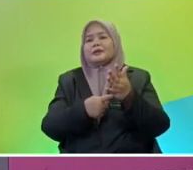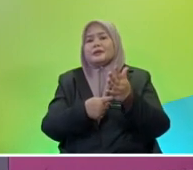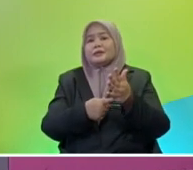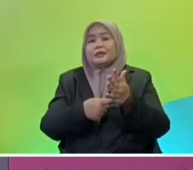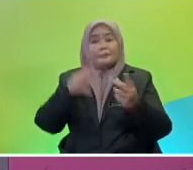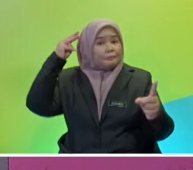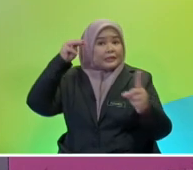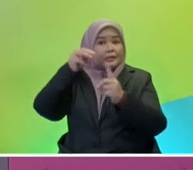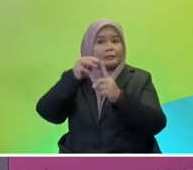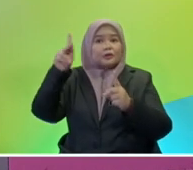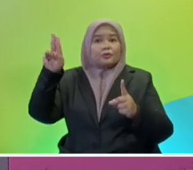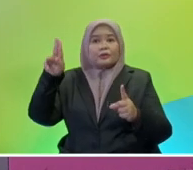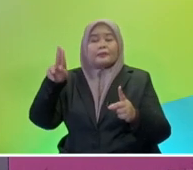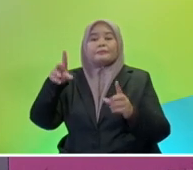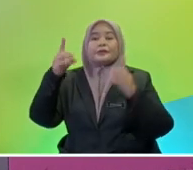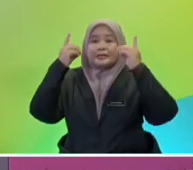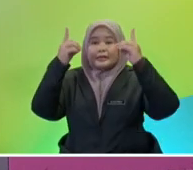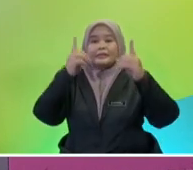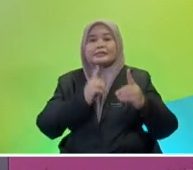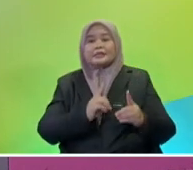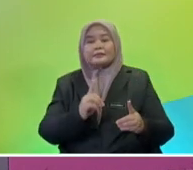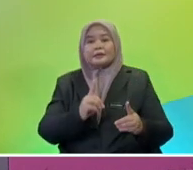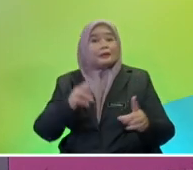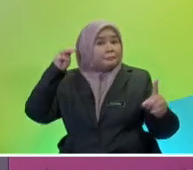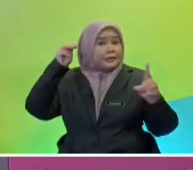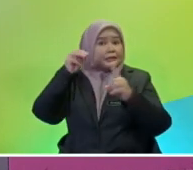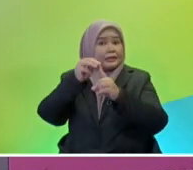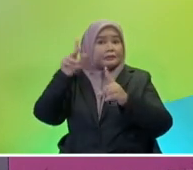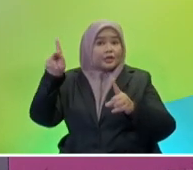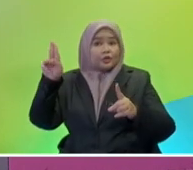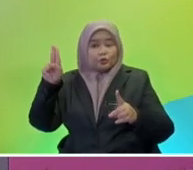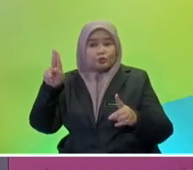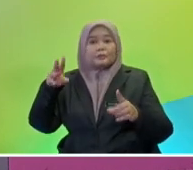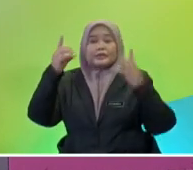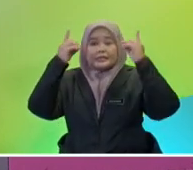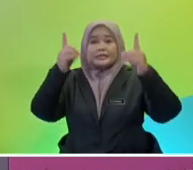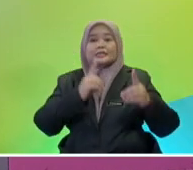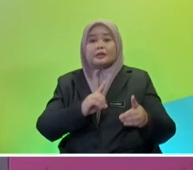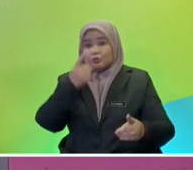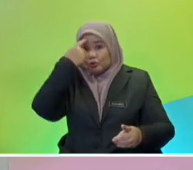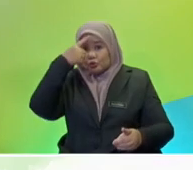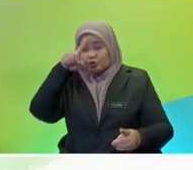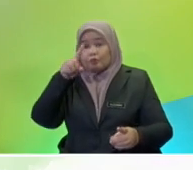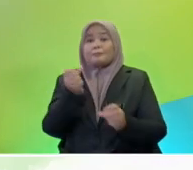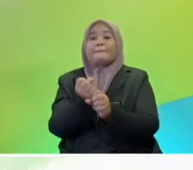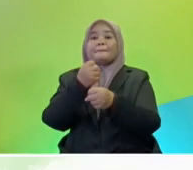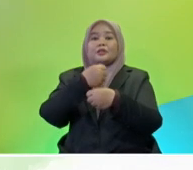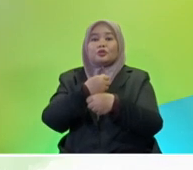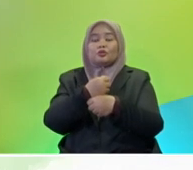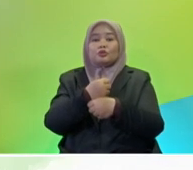Matraman Kurikulum Pendidikan Islam matlamat Kurikulum Pendidikan Islam adalah untuk membentuk